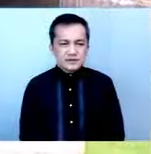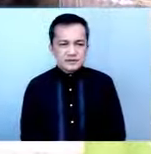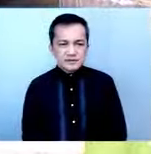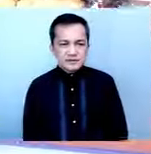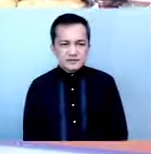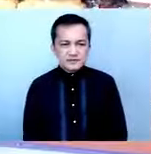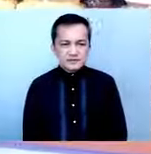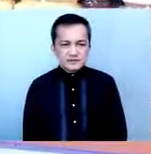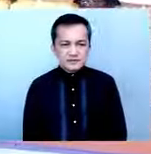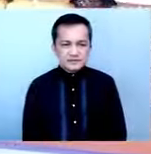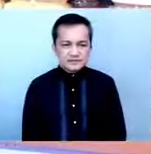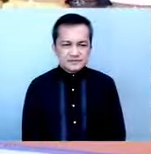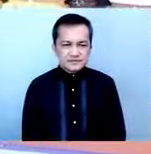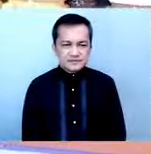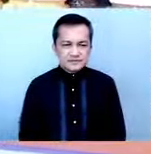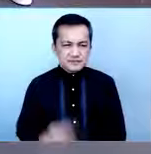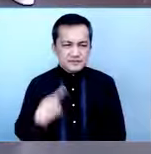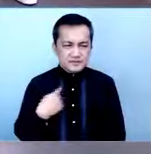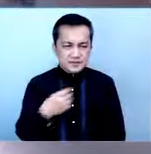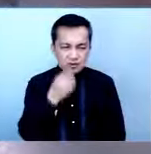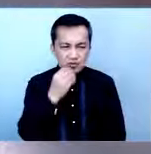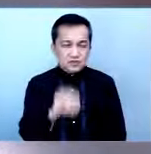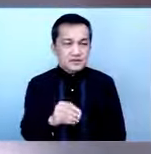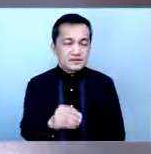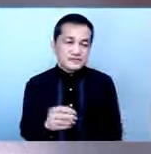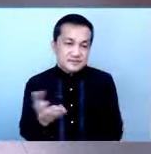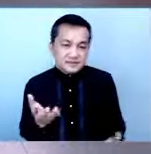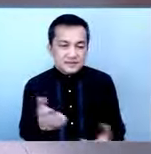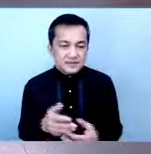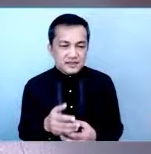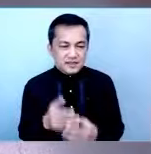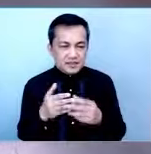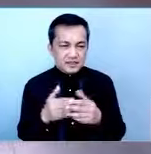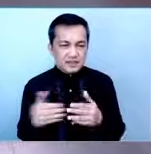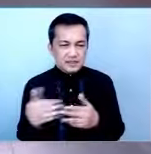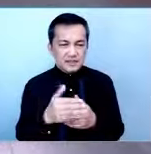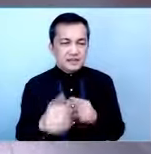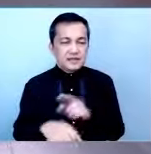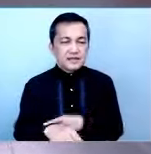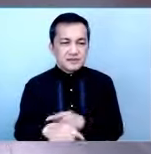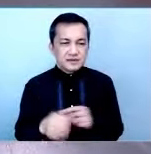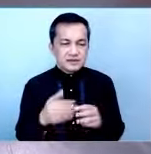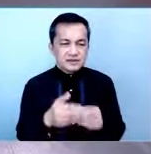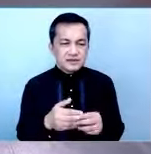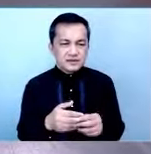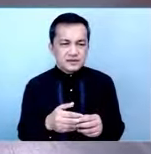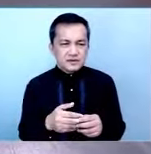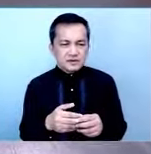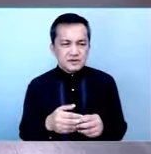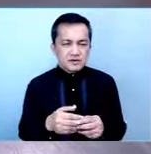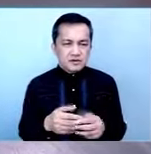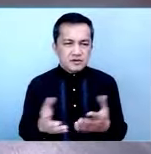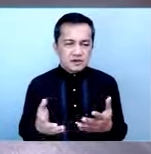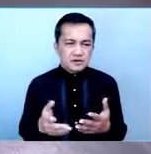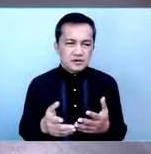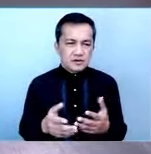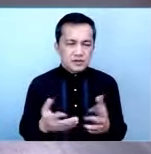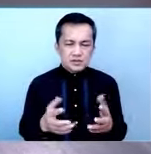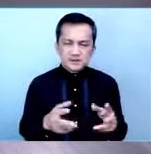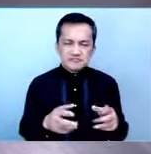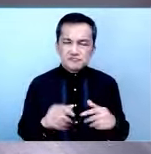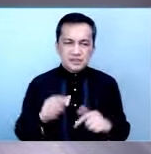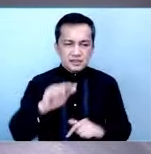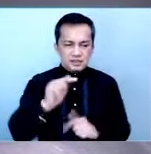gusto mag-order, may lead time po ba sa mga prutas, sa mga naka-ready na? So far, wala pa kami cut-off, ma'am. Okay. But